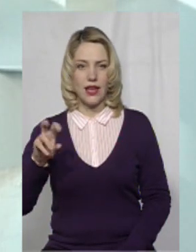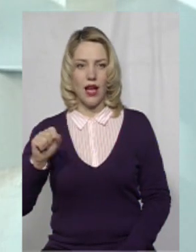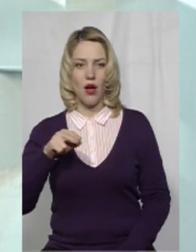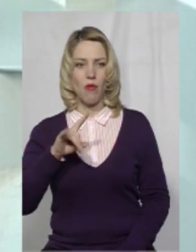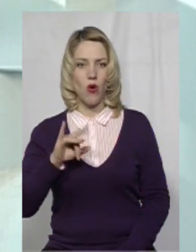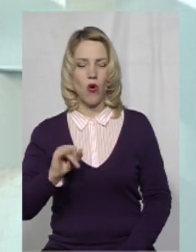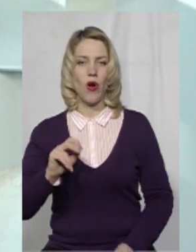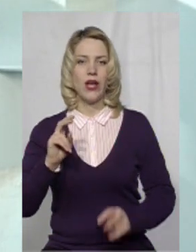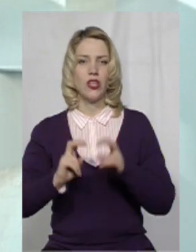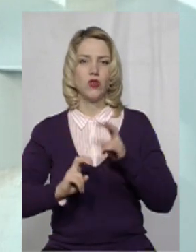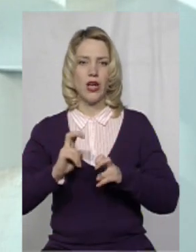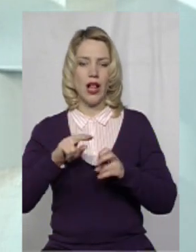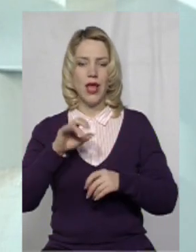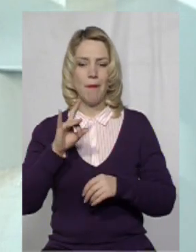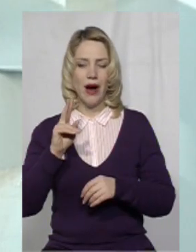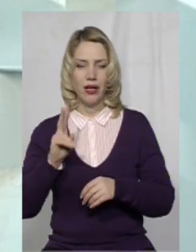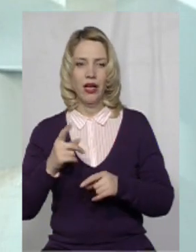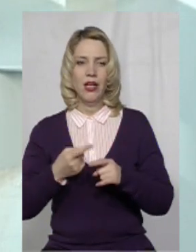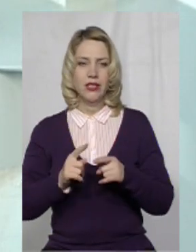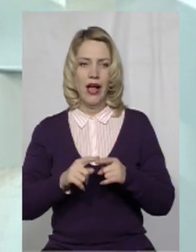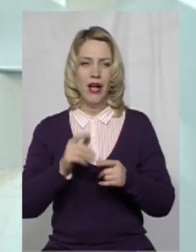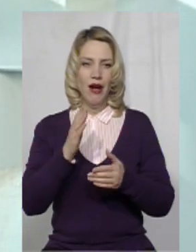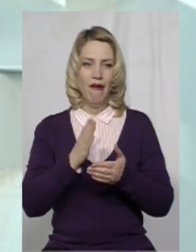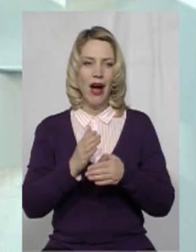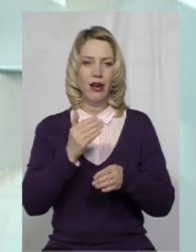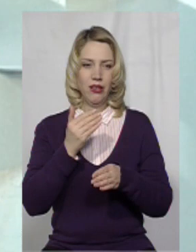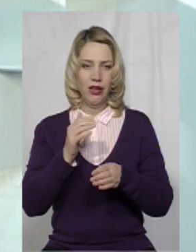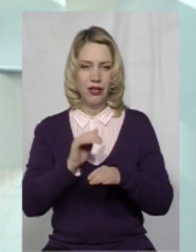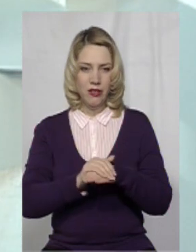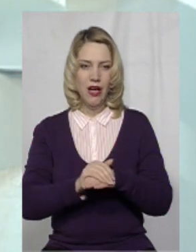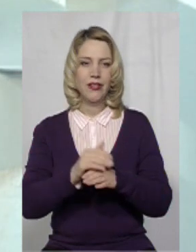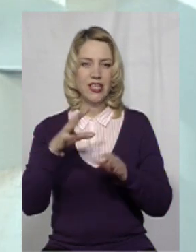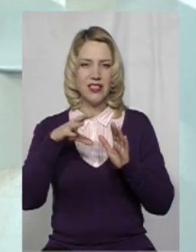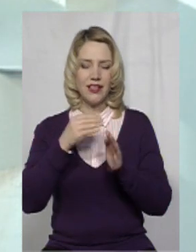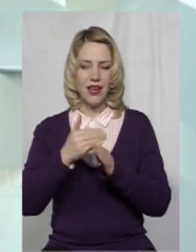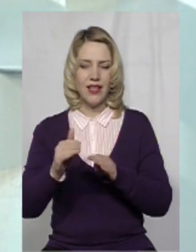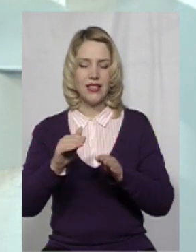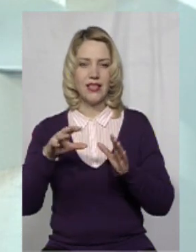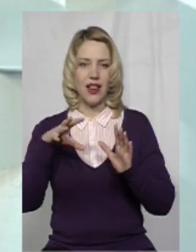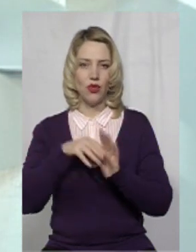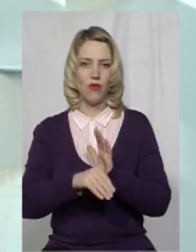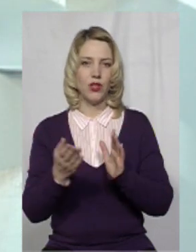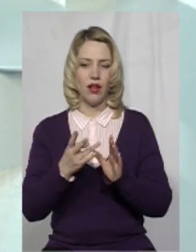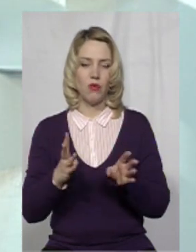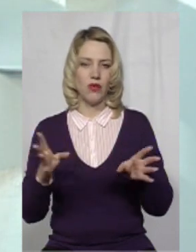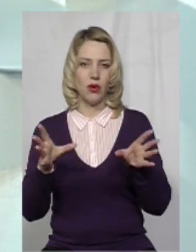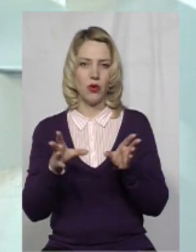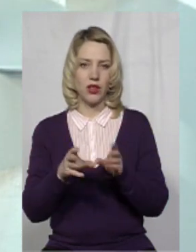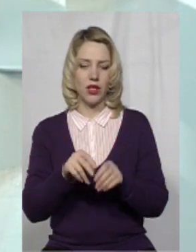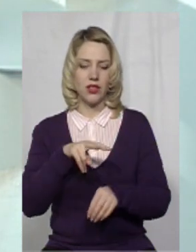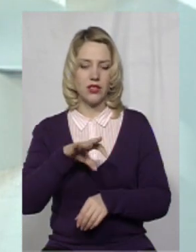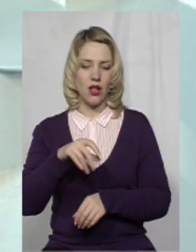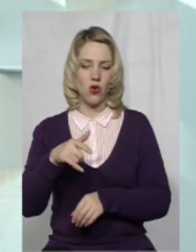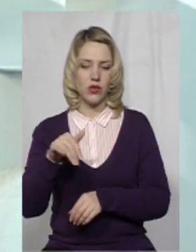про індустріальний парк. Тому що індустріальний парк – це теж є фактично частина складової, яка повинна поєднатися з логістикою. Тому що